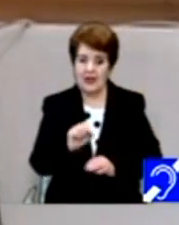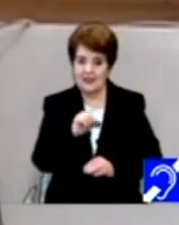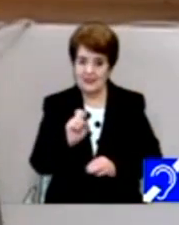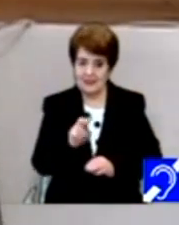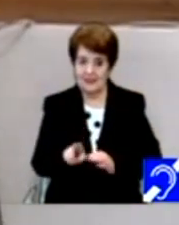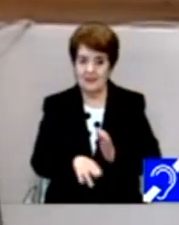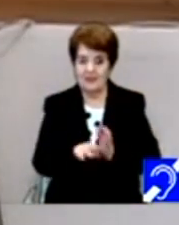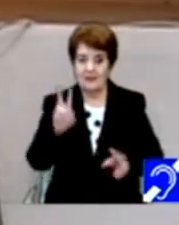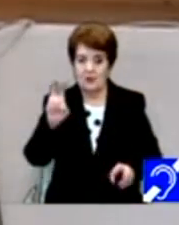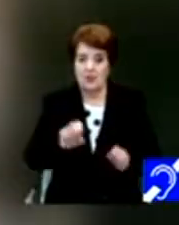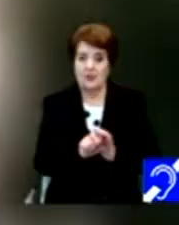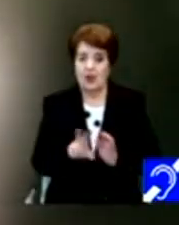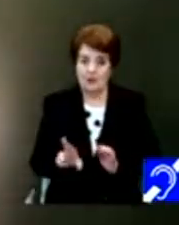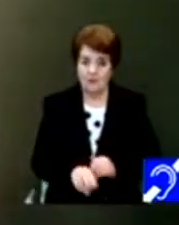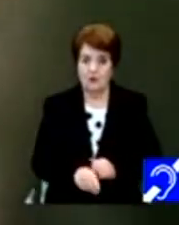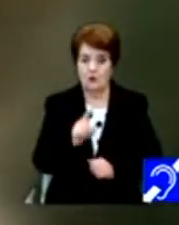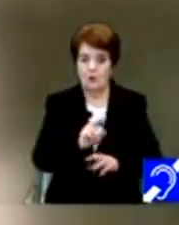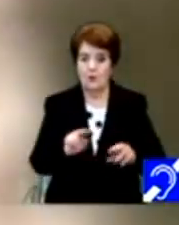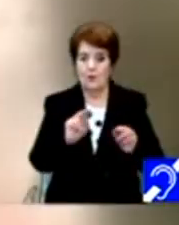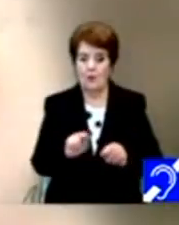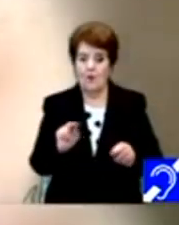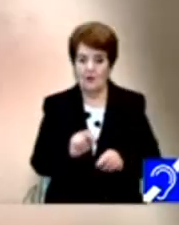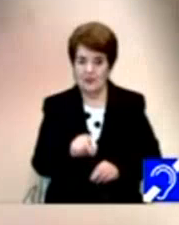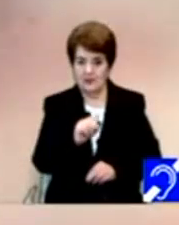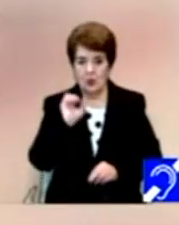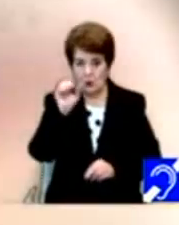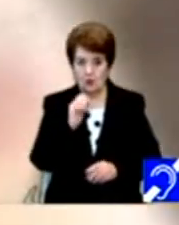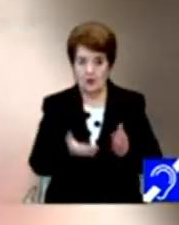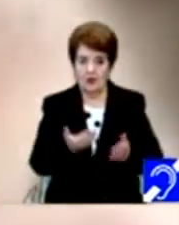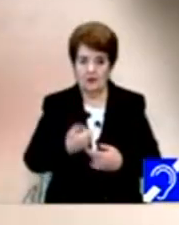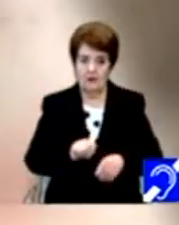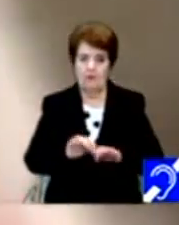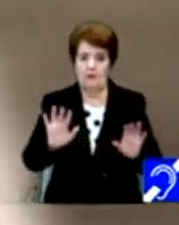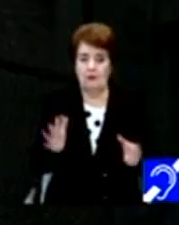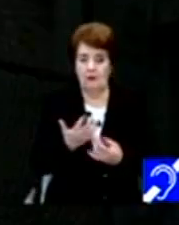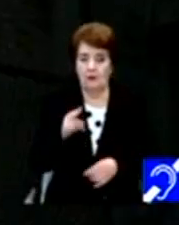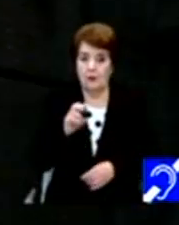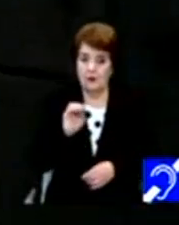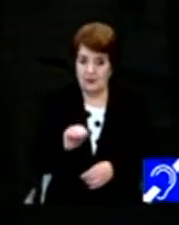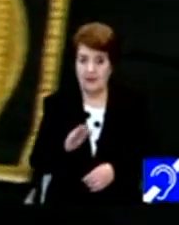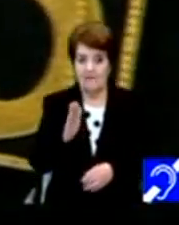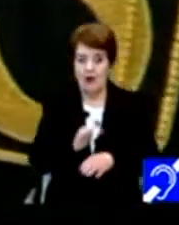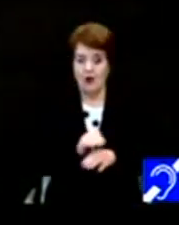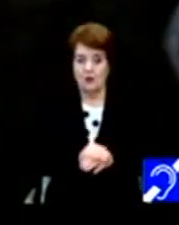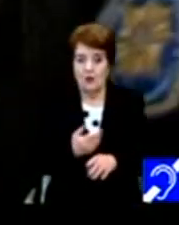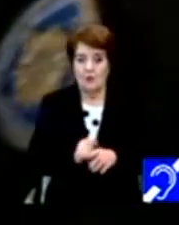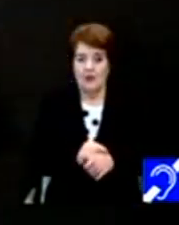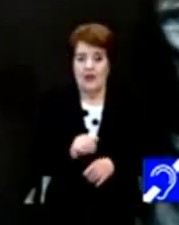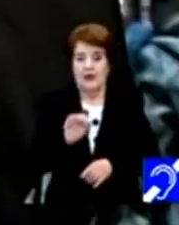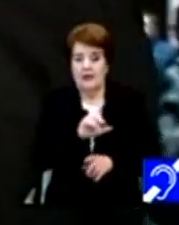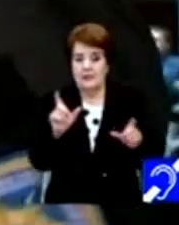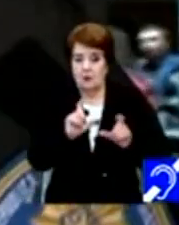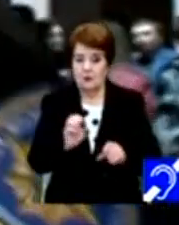acorde statutul de refugiat unui profesor turc expulzat, chiar dacă acest lucru s-a întâmplat post factum. Instituția europeană a